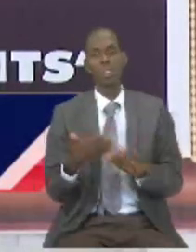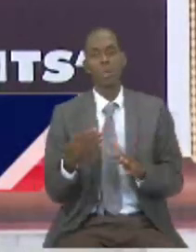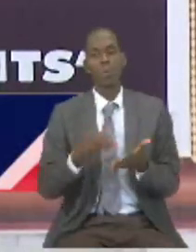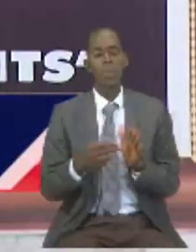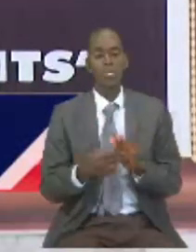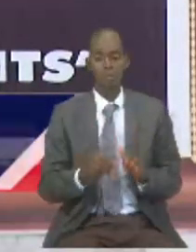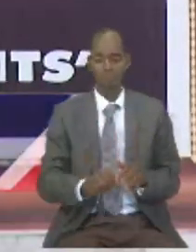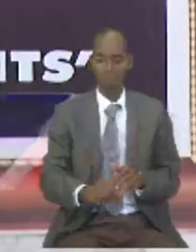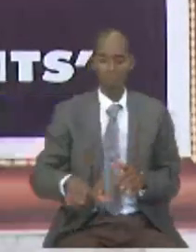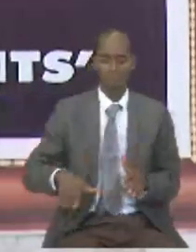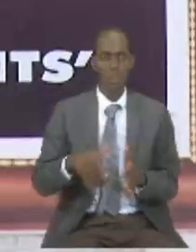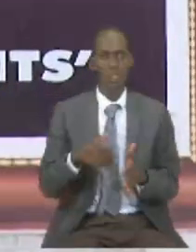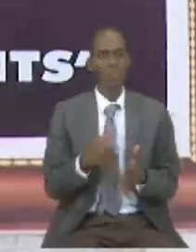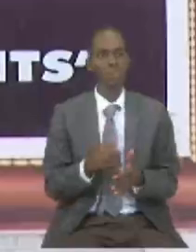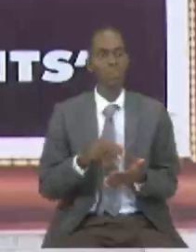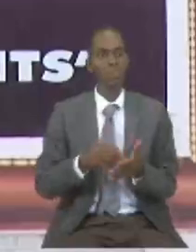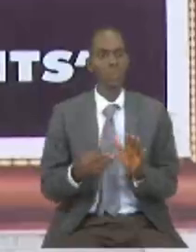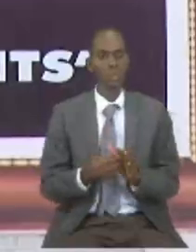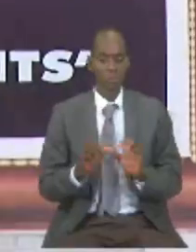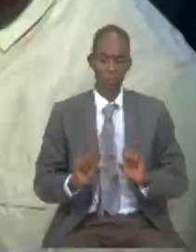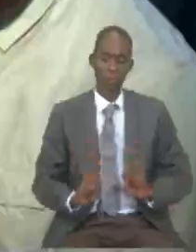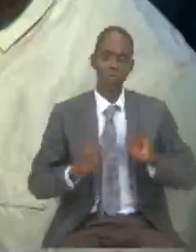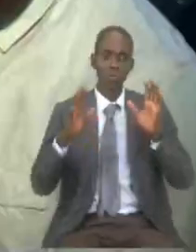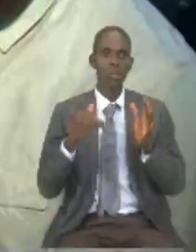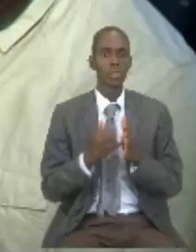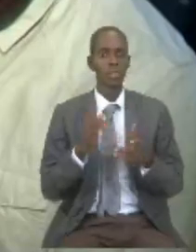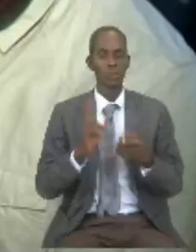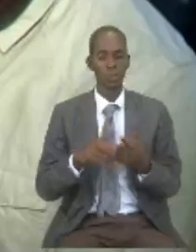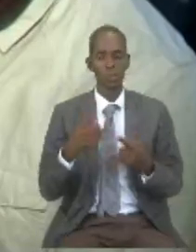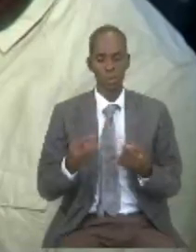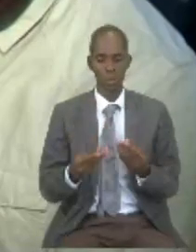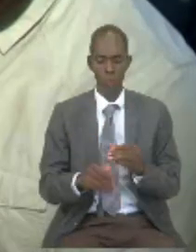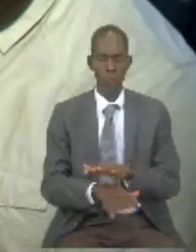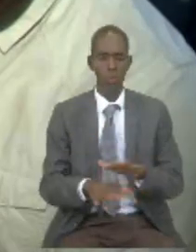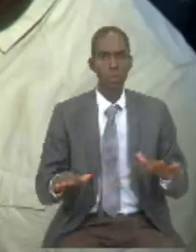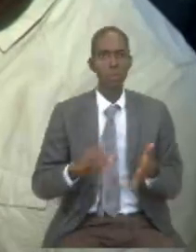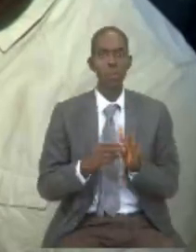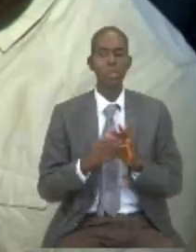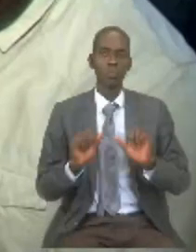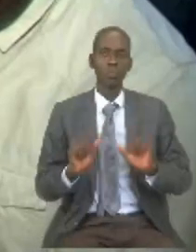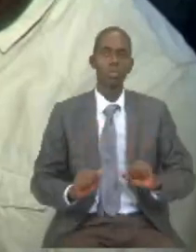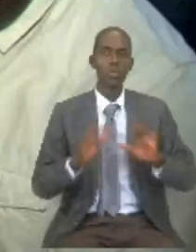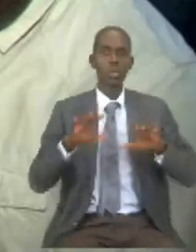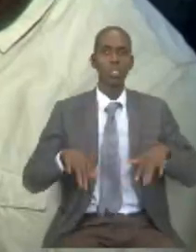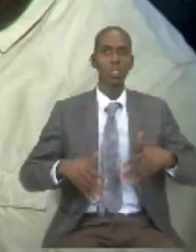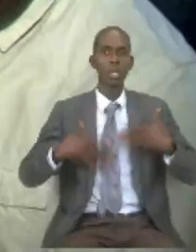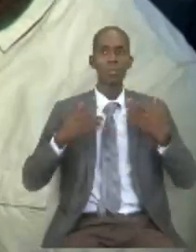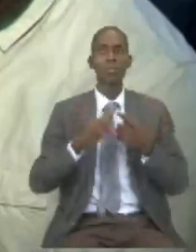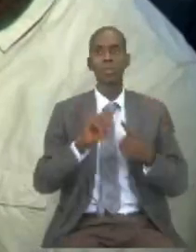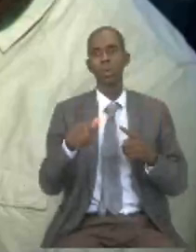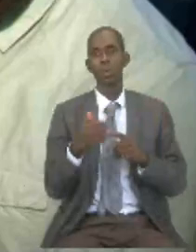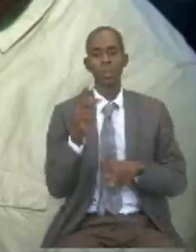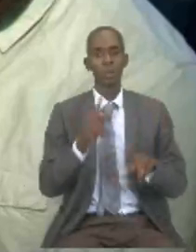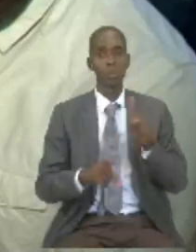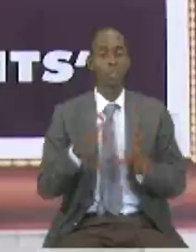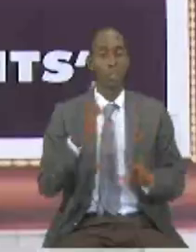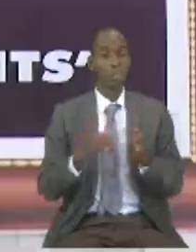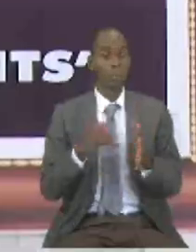semez. Alors, vous jetez votre vie, vos avantages aux autres.